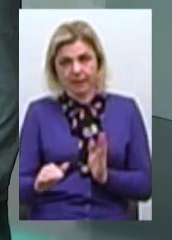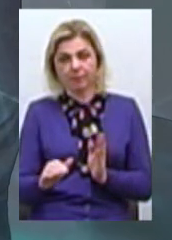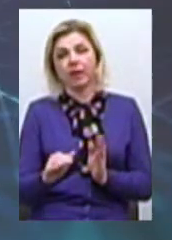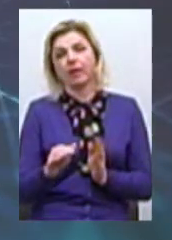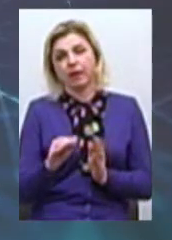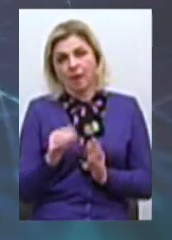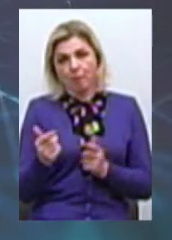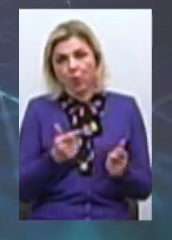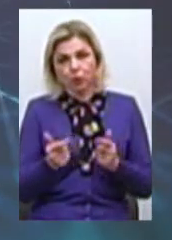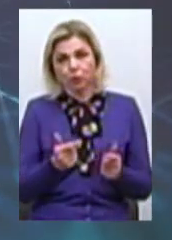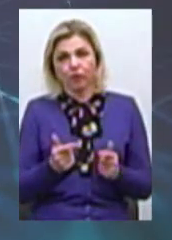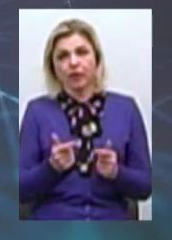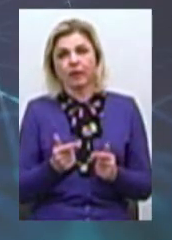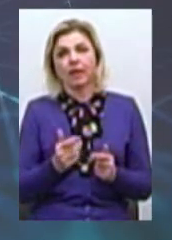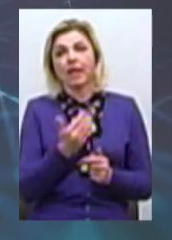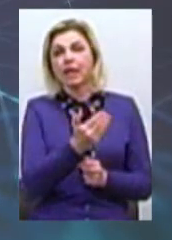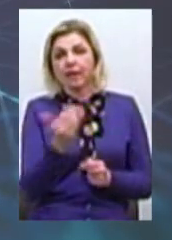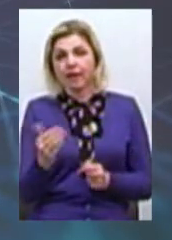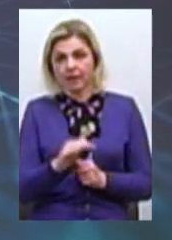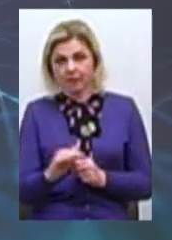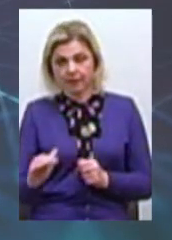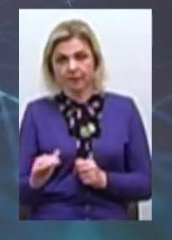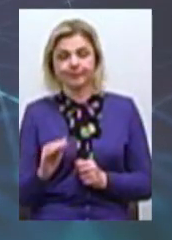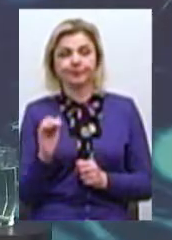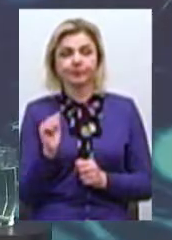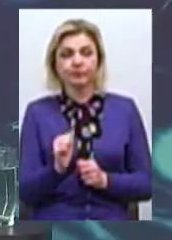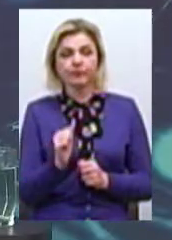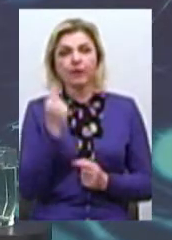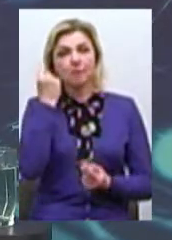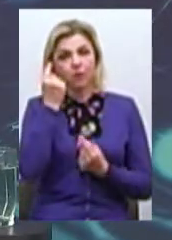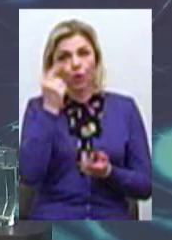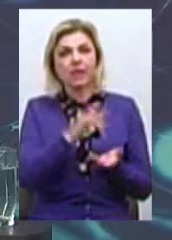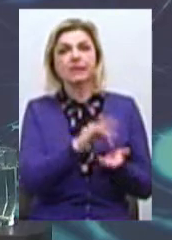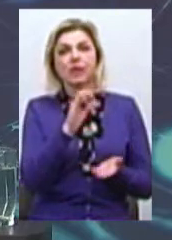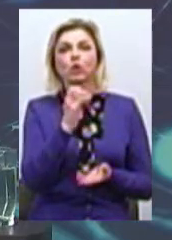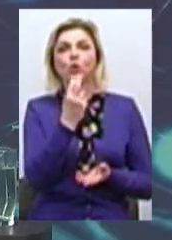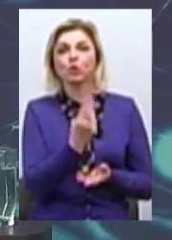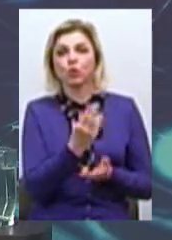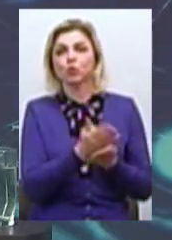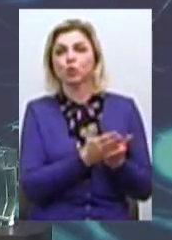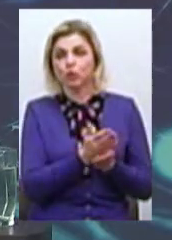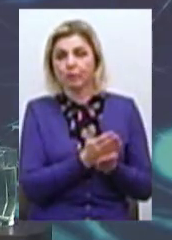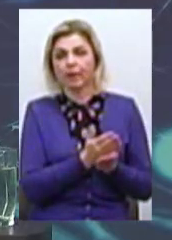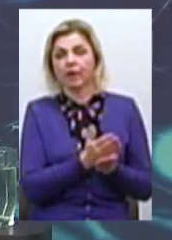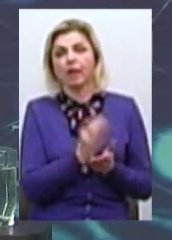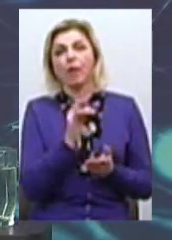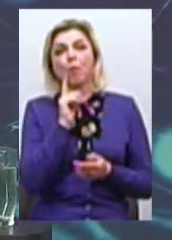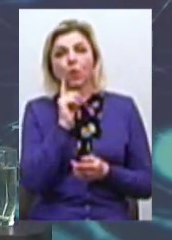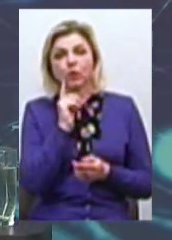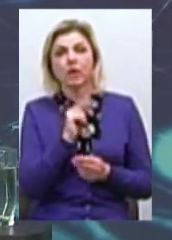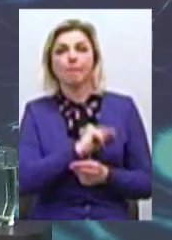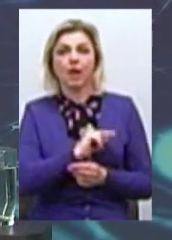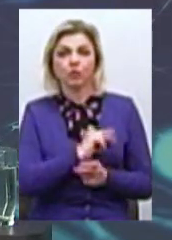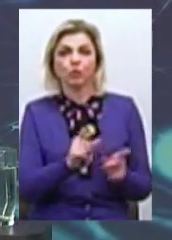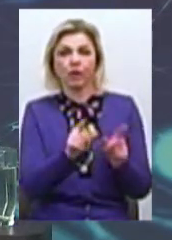дітьми, підготовлює їх, а психолог центру соціальних служб справ сім'ї, дітей та молоді працює з наставником.